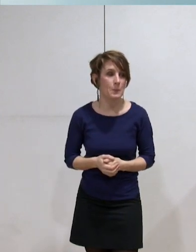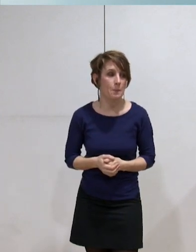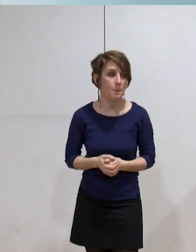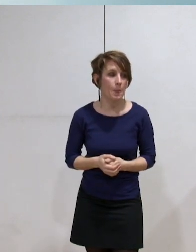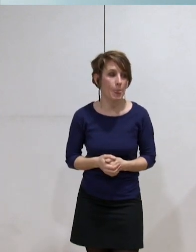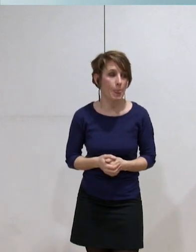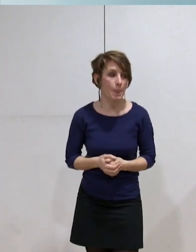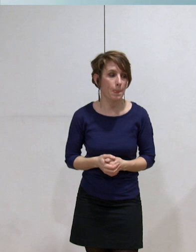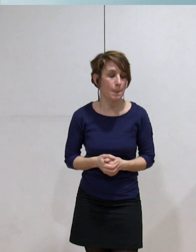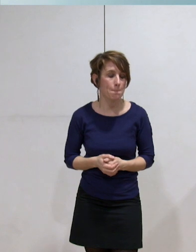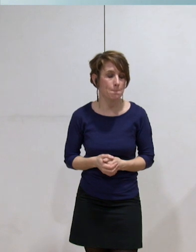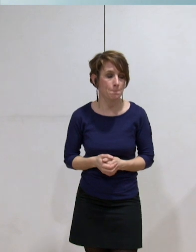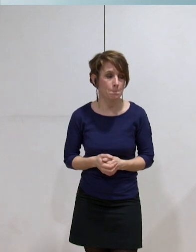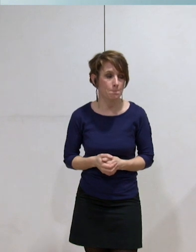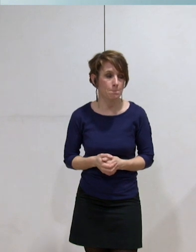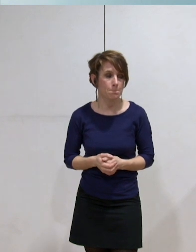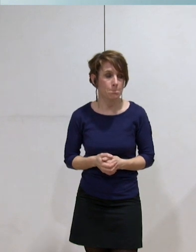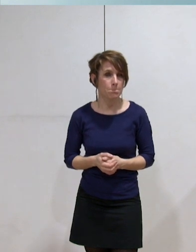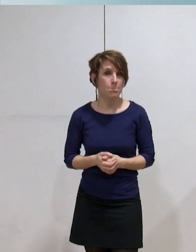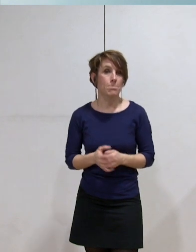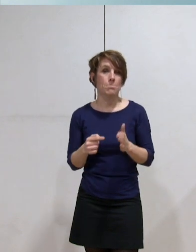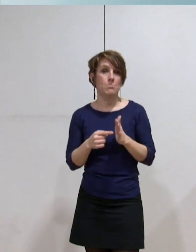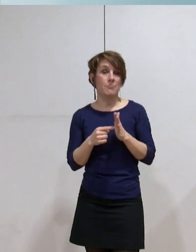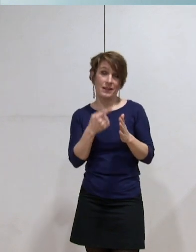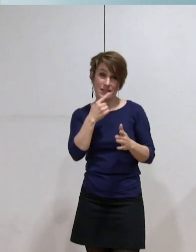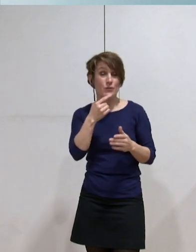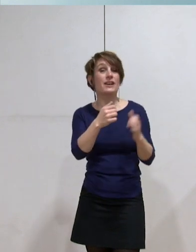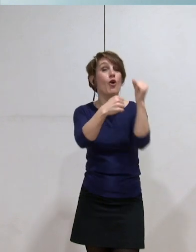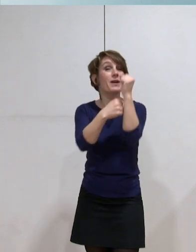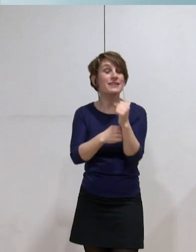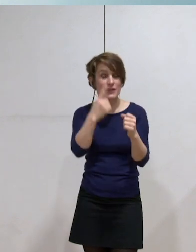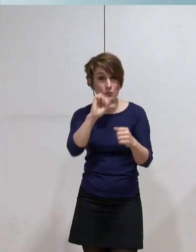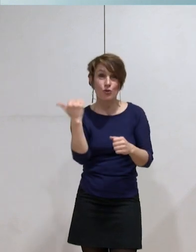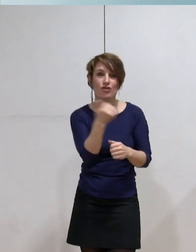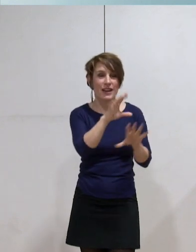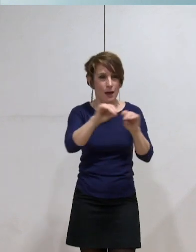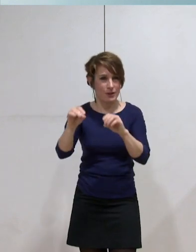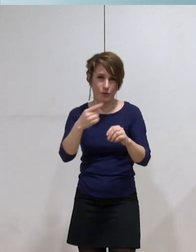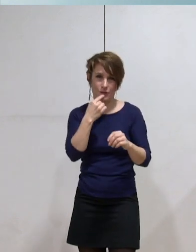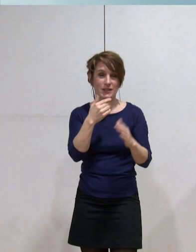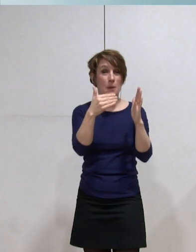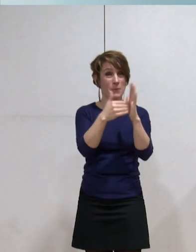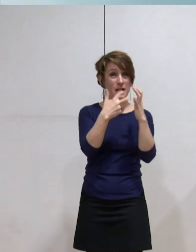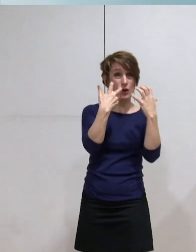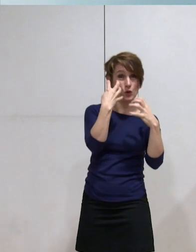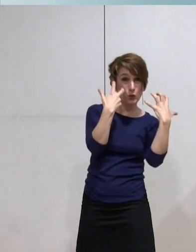2016 avec avec un en cours de dette par habitant de 1748 € par